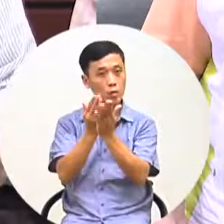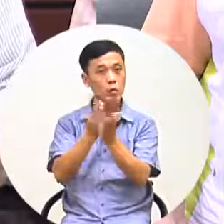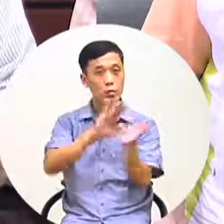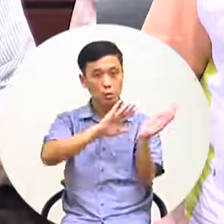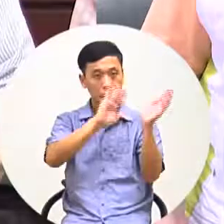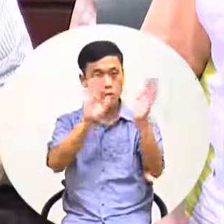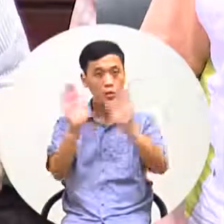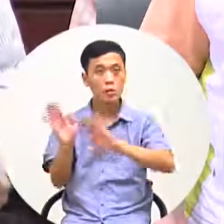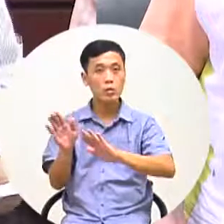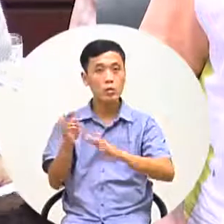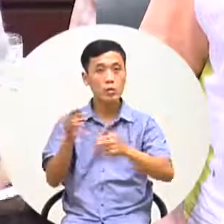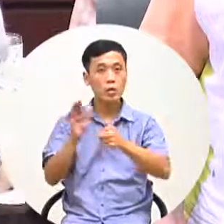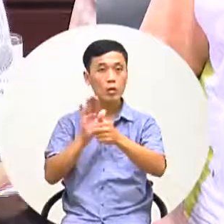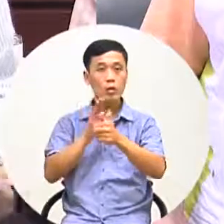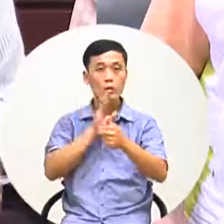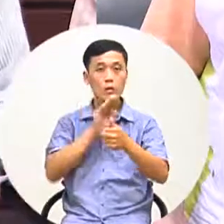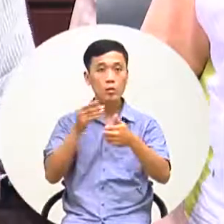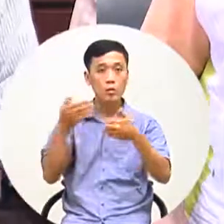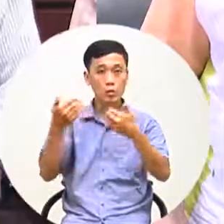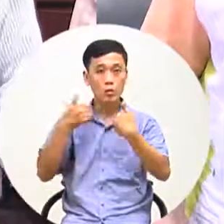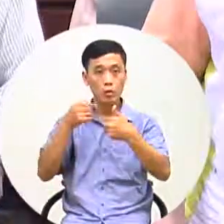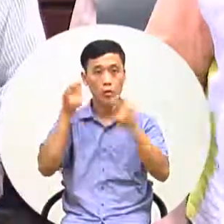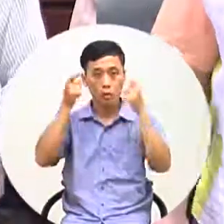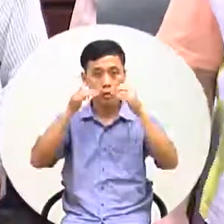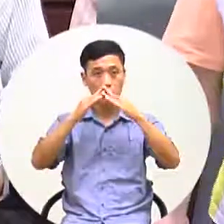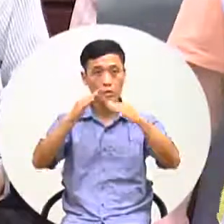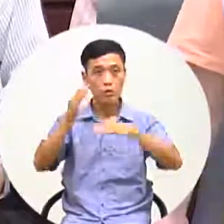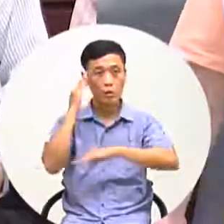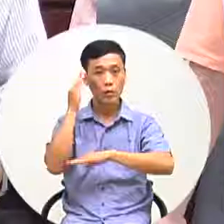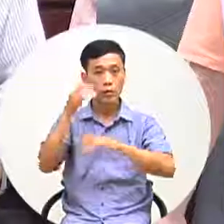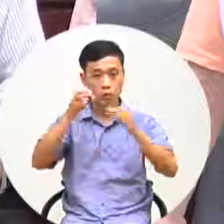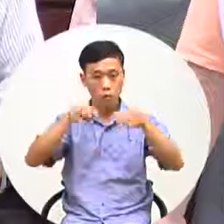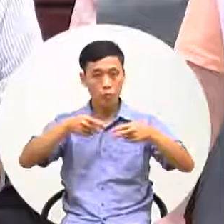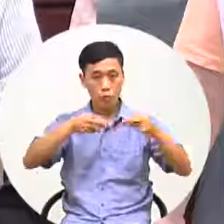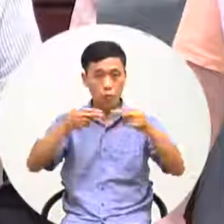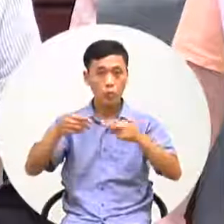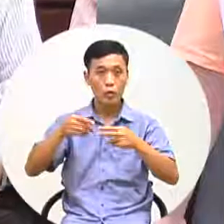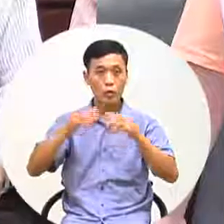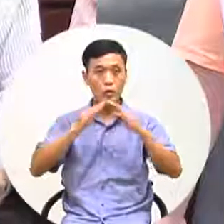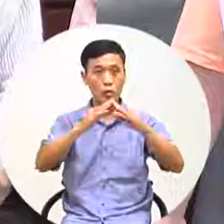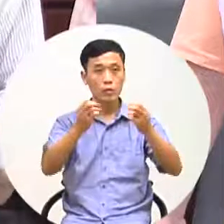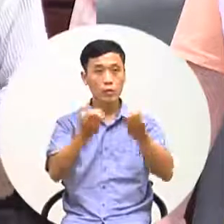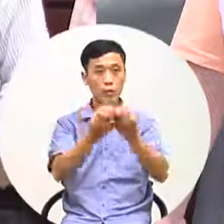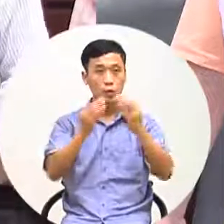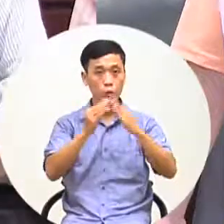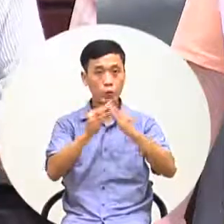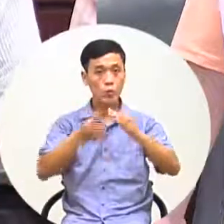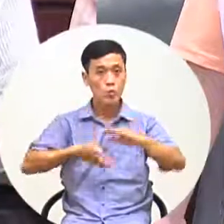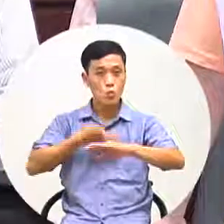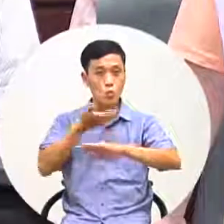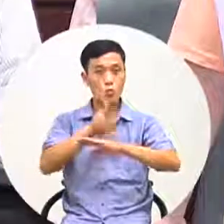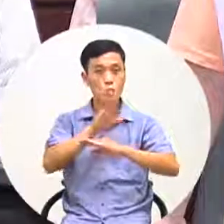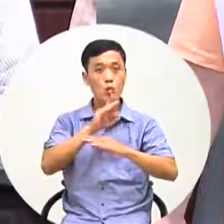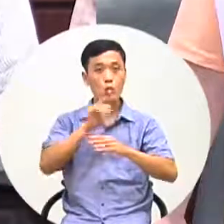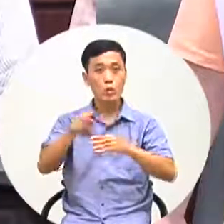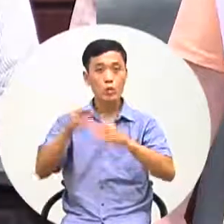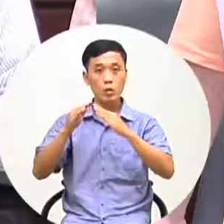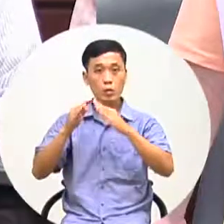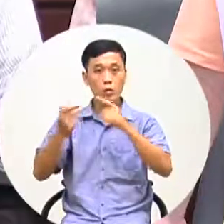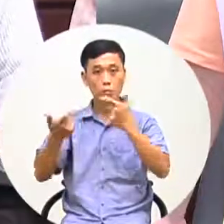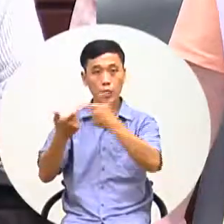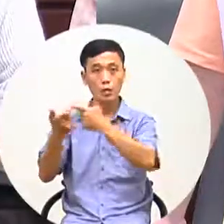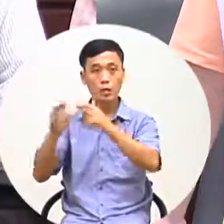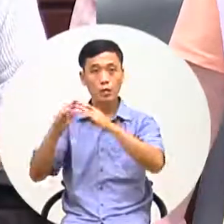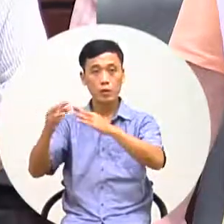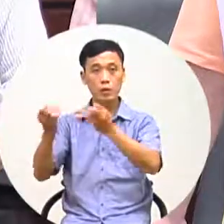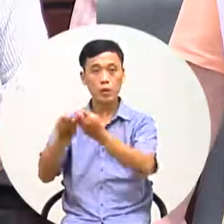边来检讨啊，所以阮都发局嘛做用心，我嘛配合都会都发局赶紧把遮资料补回。啊，上尾一边就是